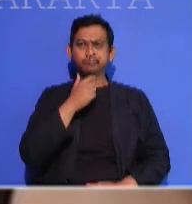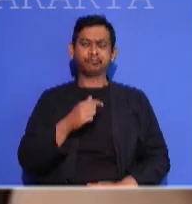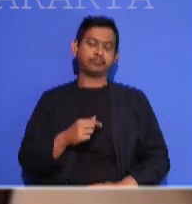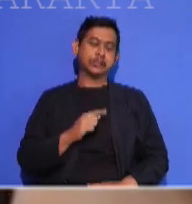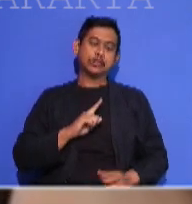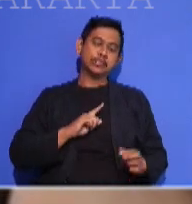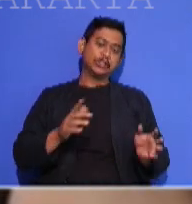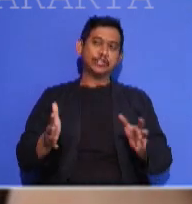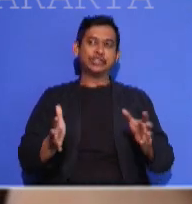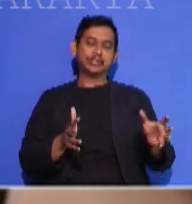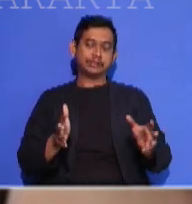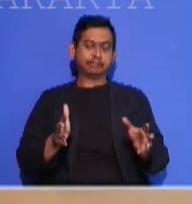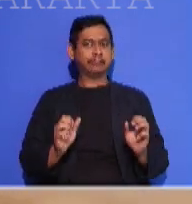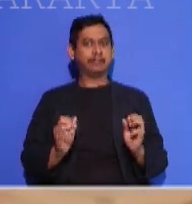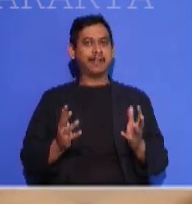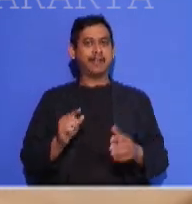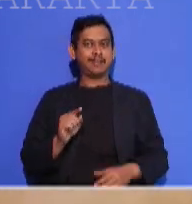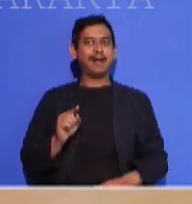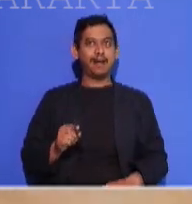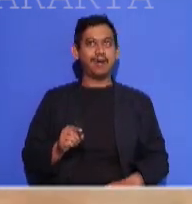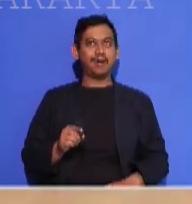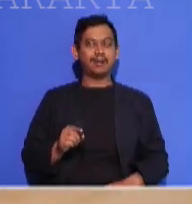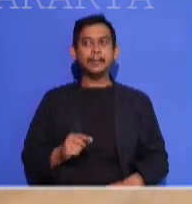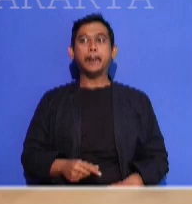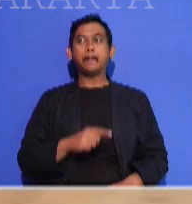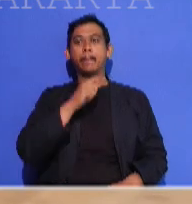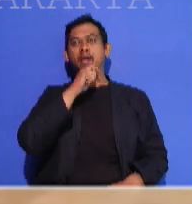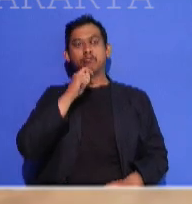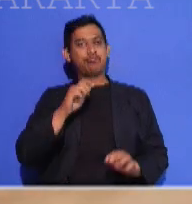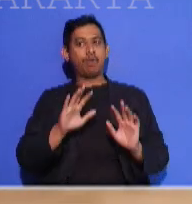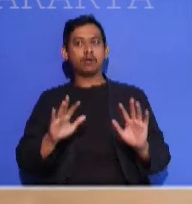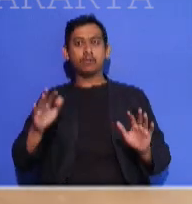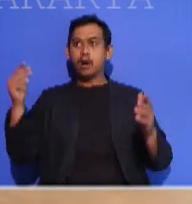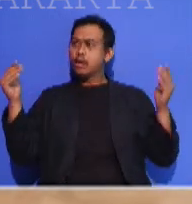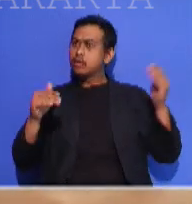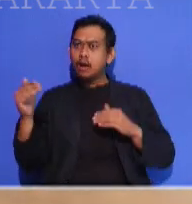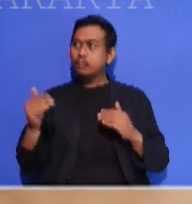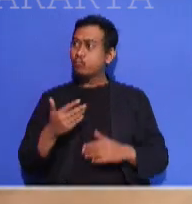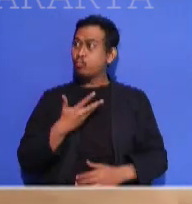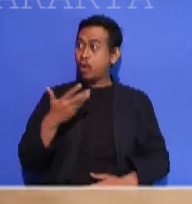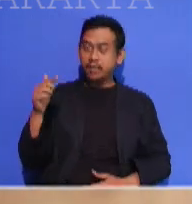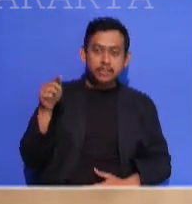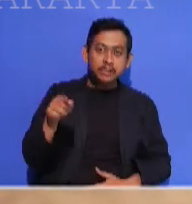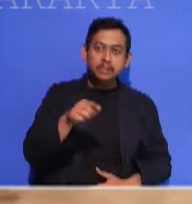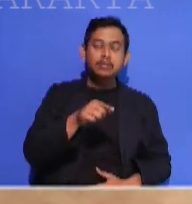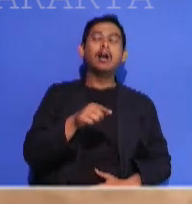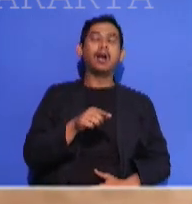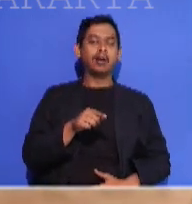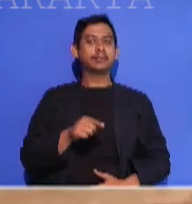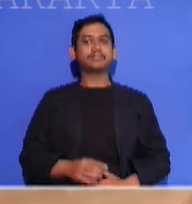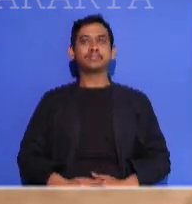gerabah piyambak. Mbah Tukirah piyambak ugi mboten nyono menawi gerabah tradisional damelanipun ugi dipun remeni